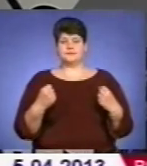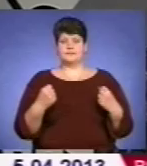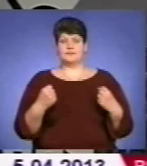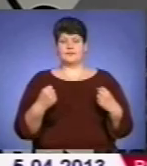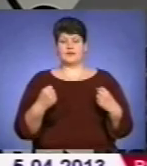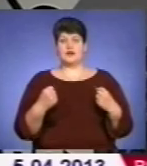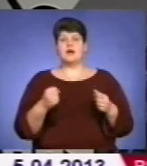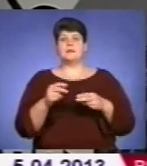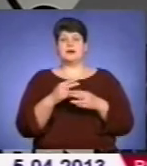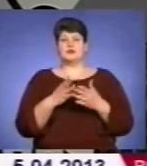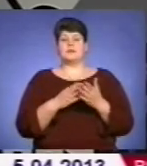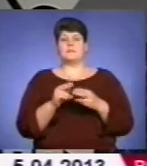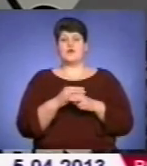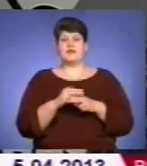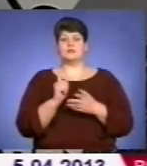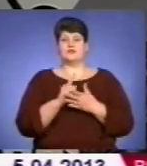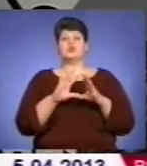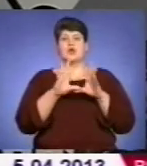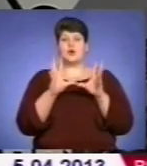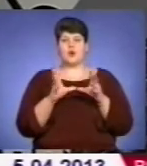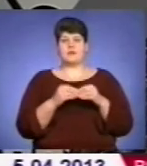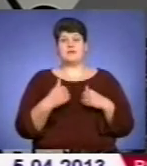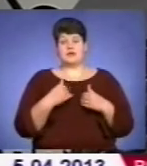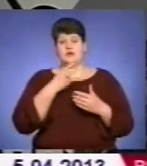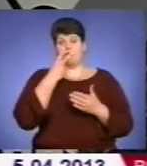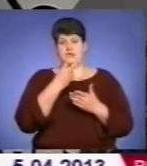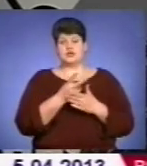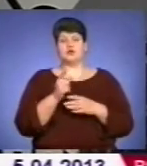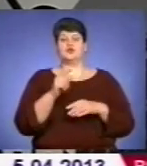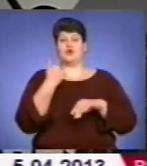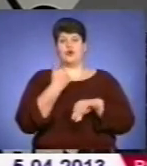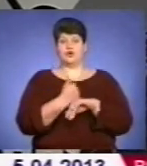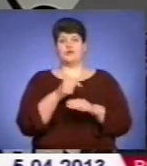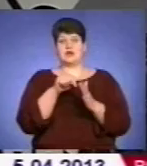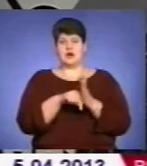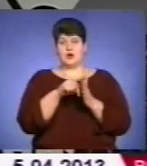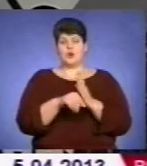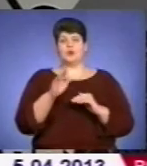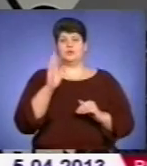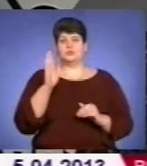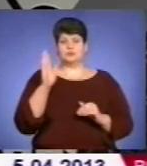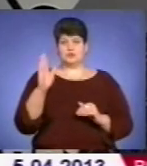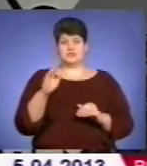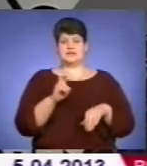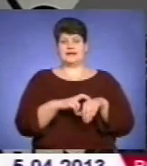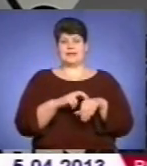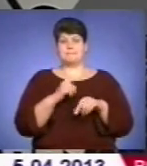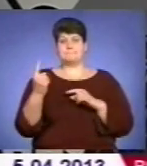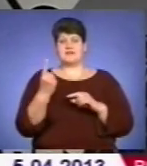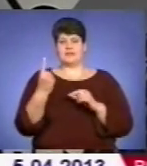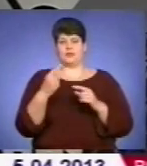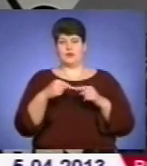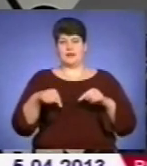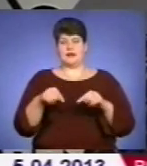методи профілактики мають бути комплексними. І мені вбачається, що головна роль тут відводиться лікарям первинної ланки,